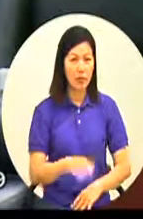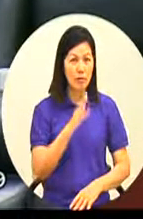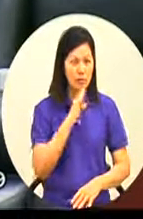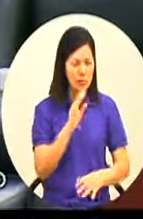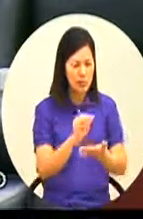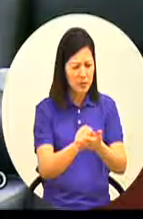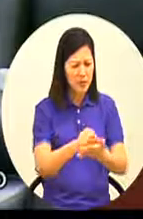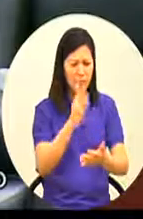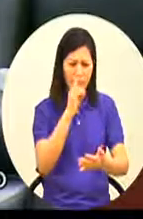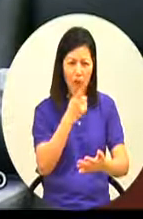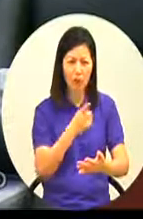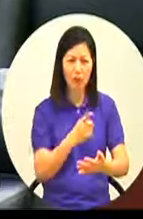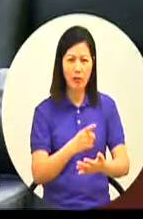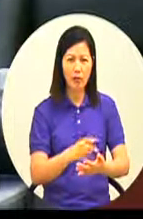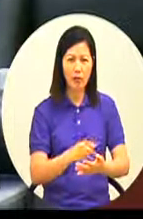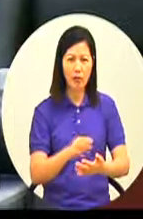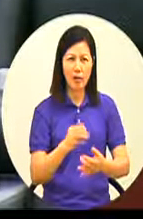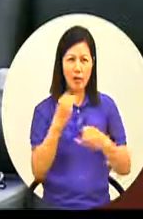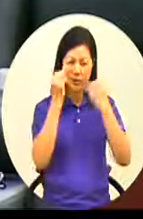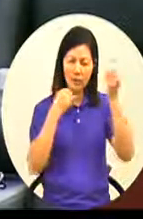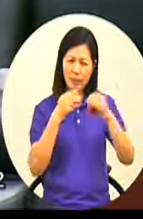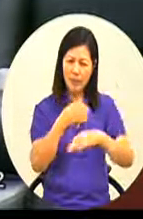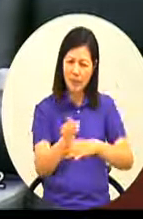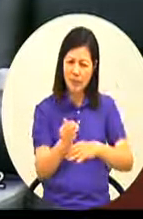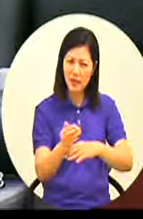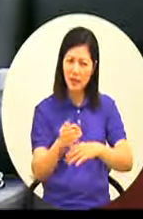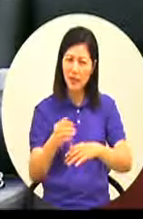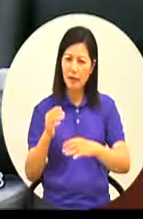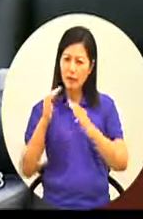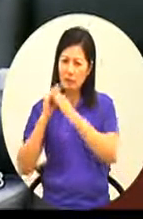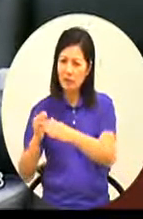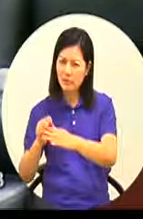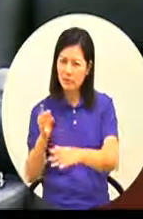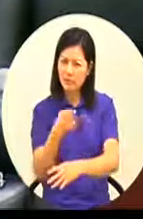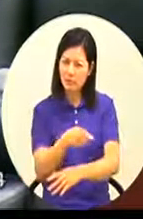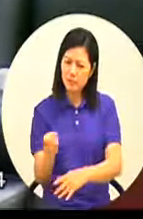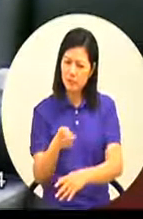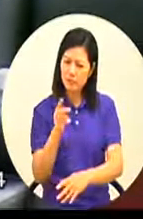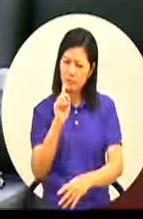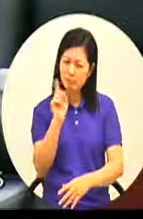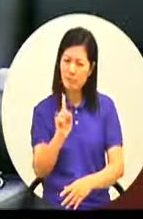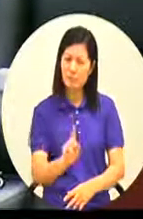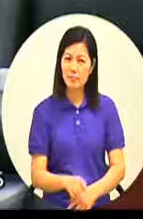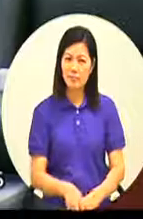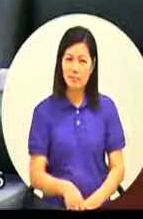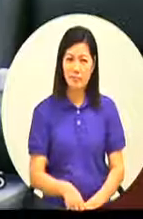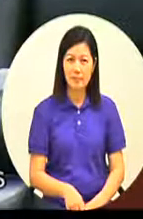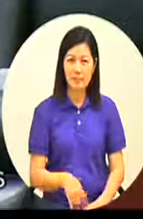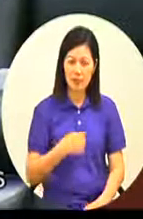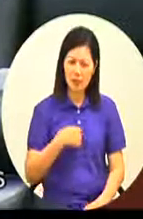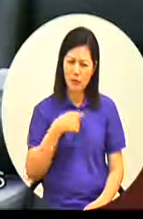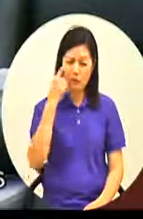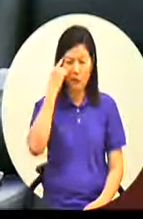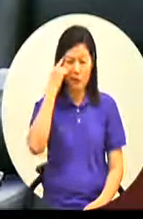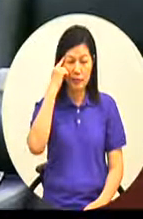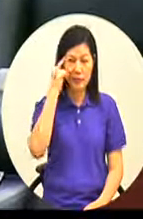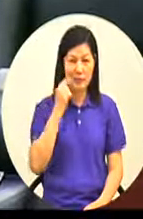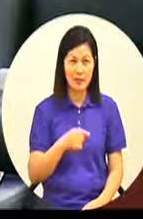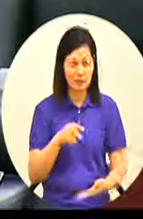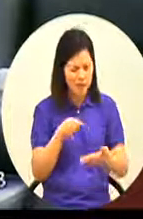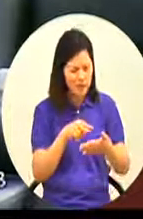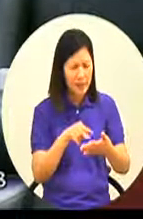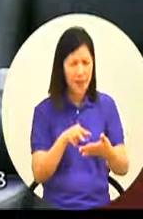错？应该不是姐妹线，还是姐妹室，还是怎样？我看一下啊，因为本席觉得好像是